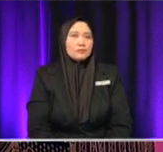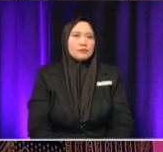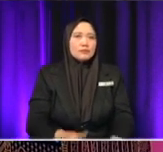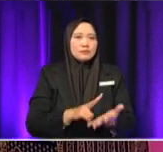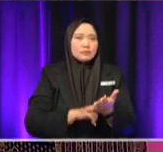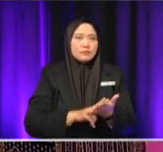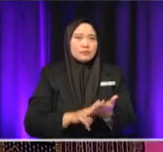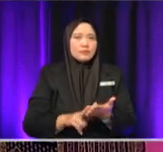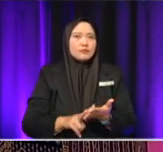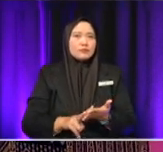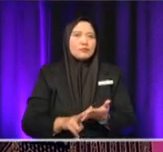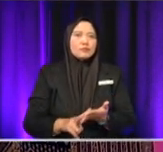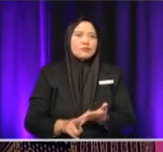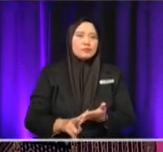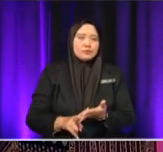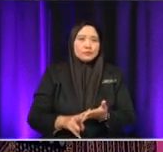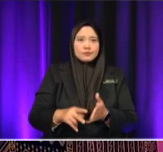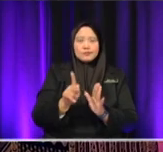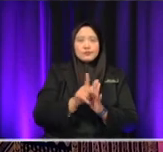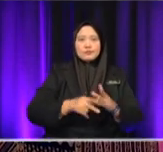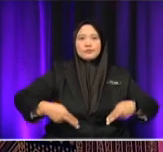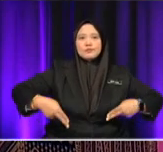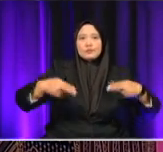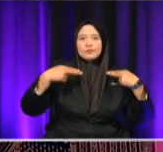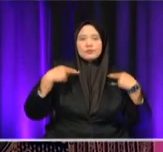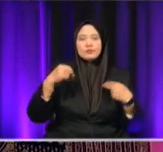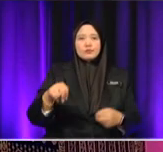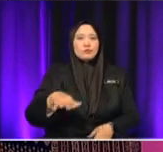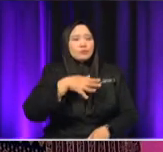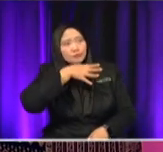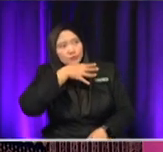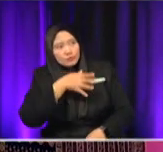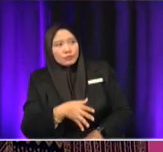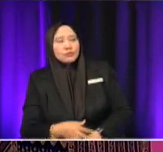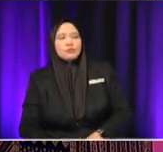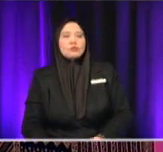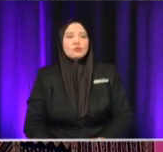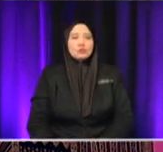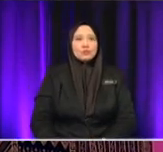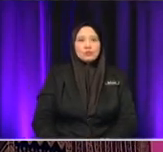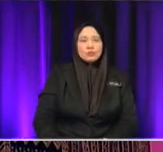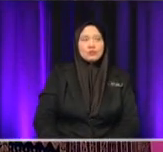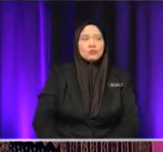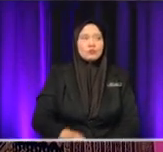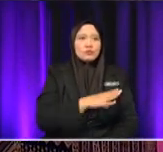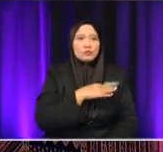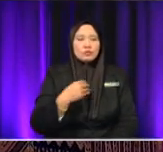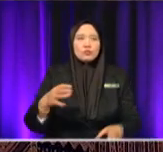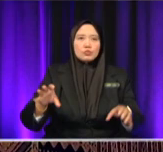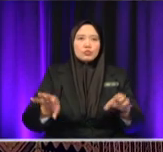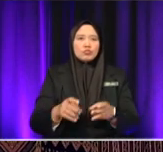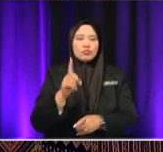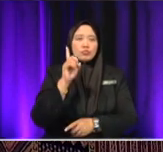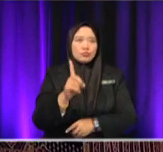tentang kehidupan Rasulullah nih dalam berkeluarga satu pantun oke yang pertama di situ oke Mungkin Abang Aiman yang